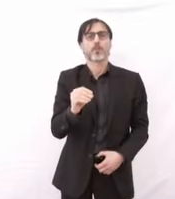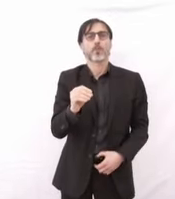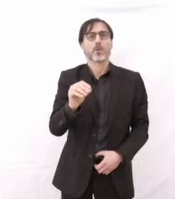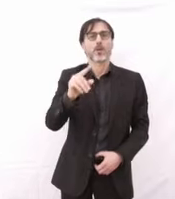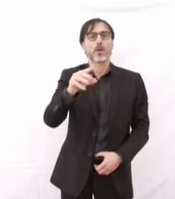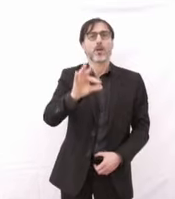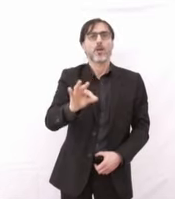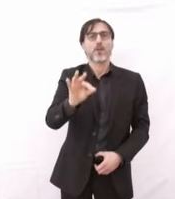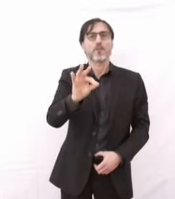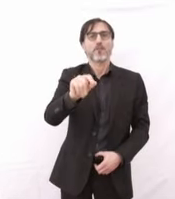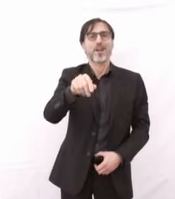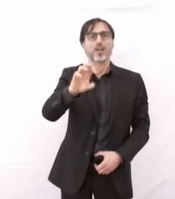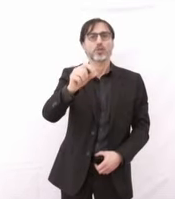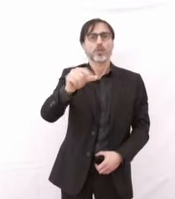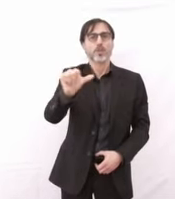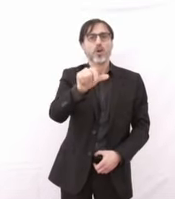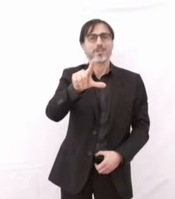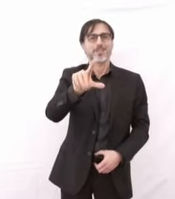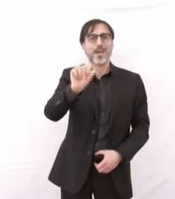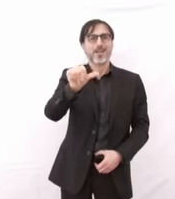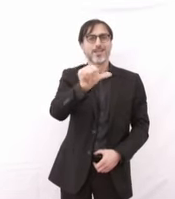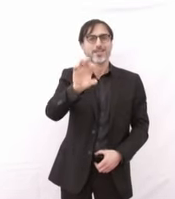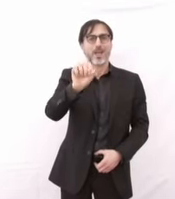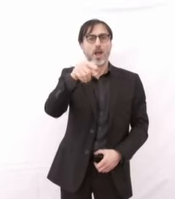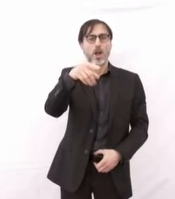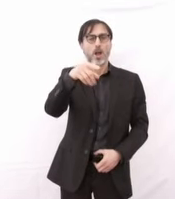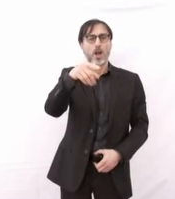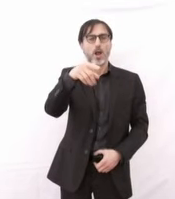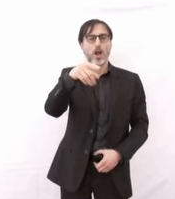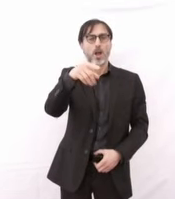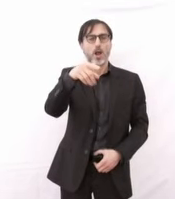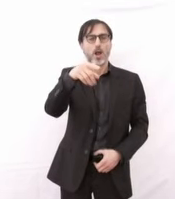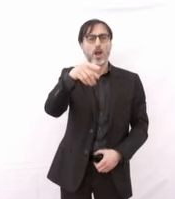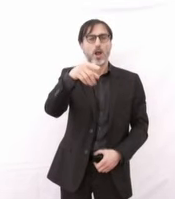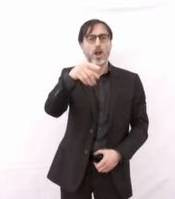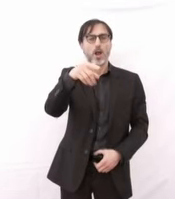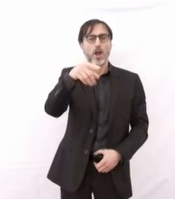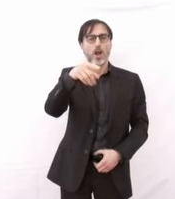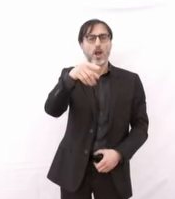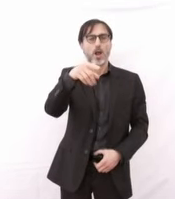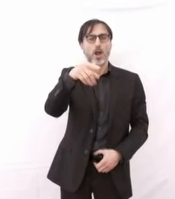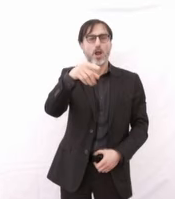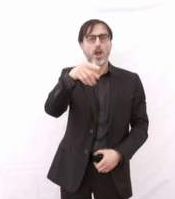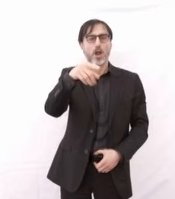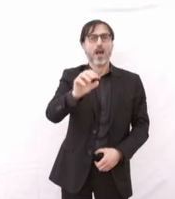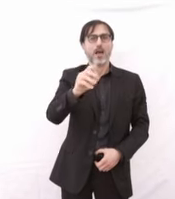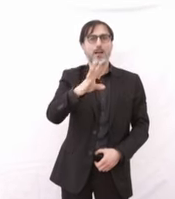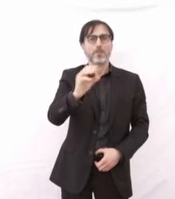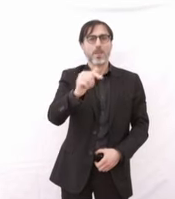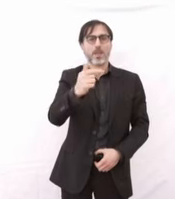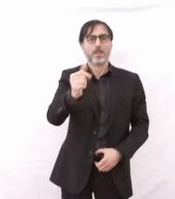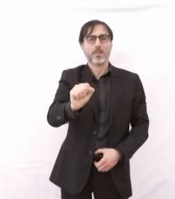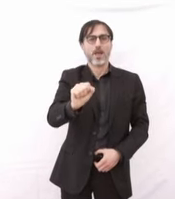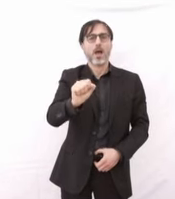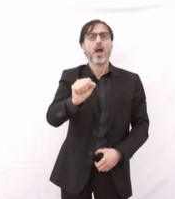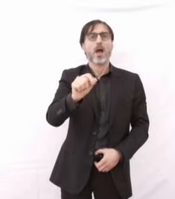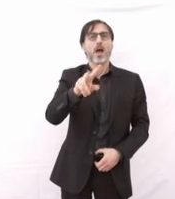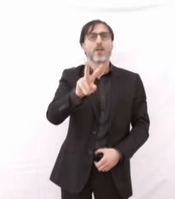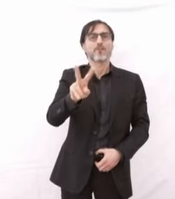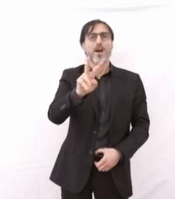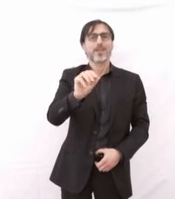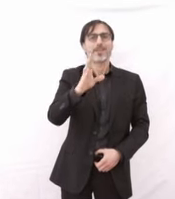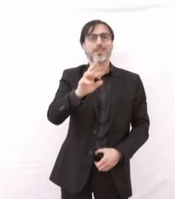Francesco Salsano, Gianfranco Trezzi, Domenico Carabetta, Walter